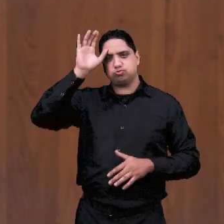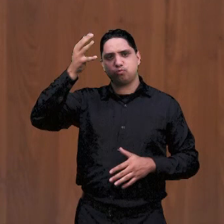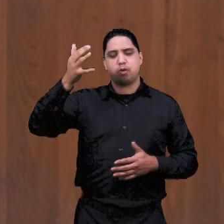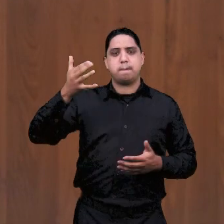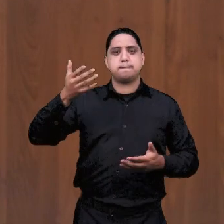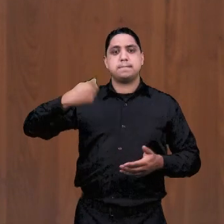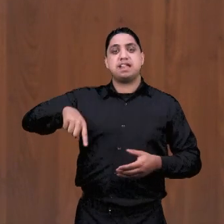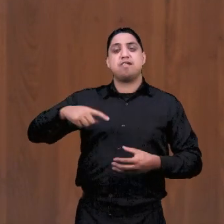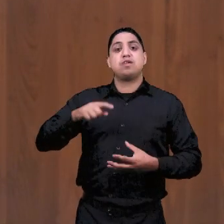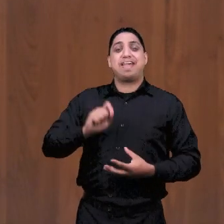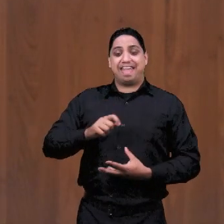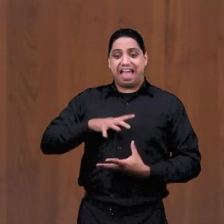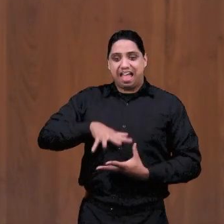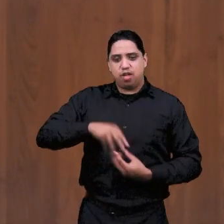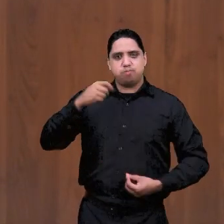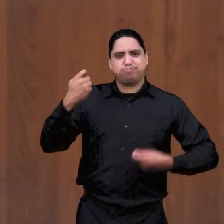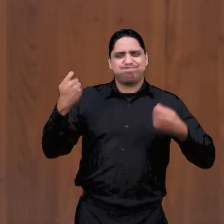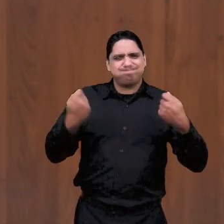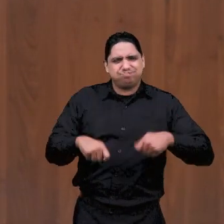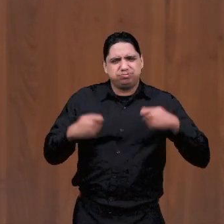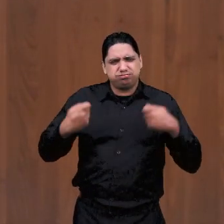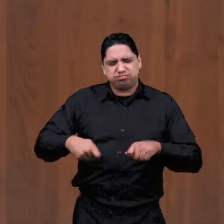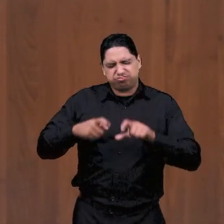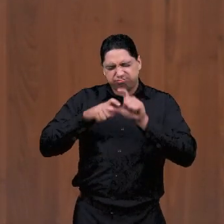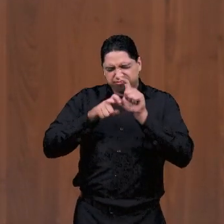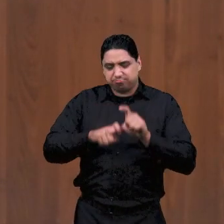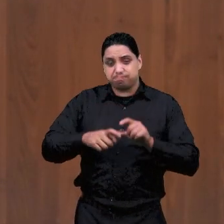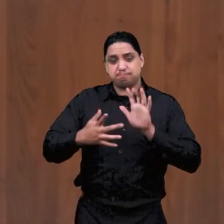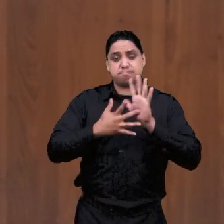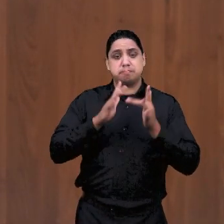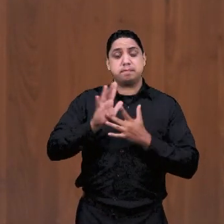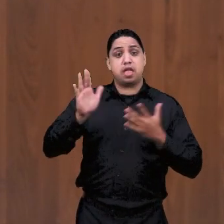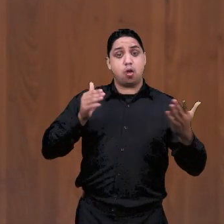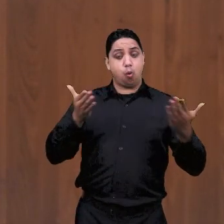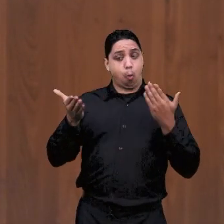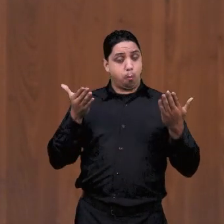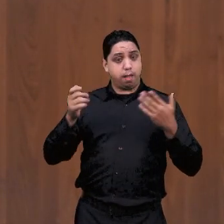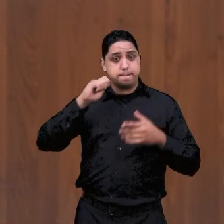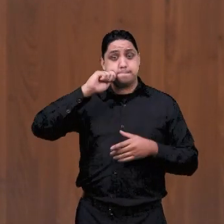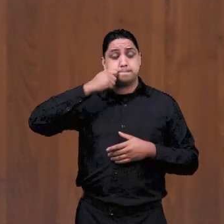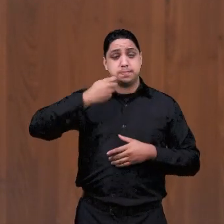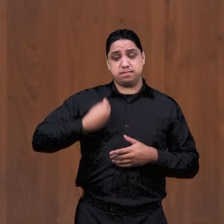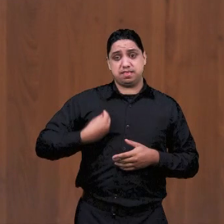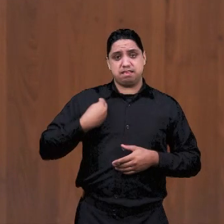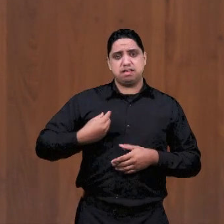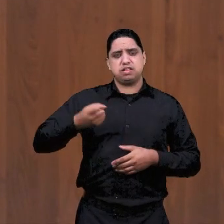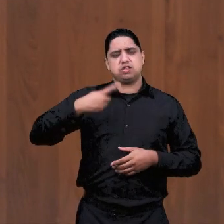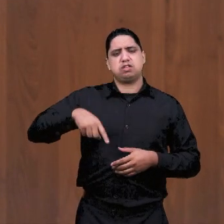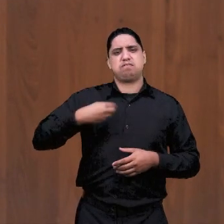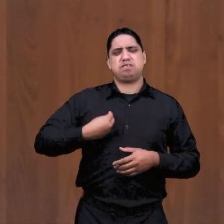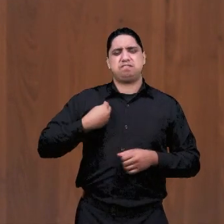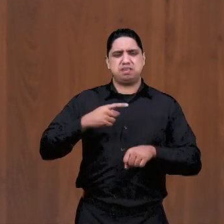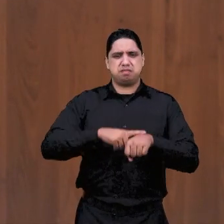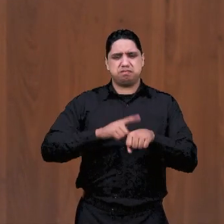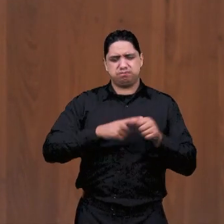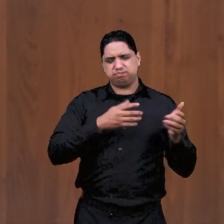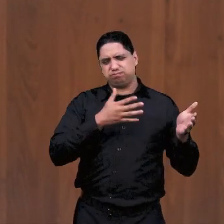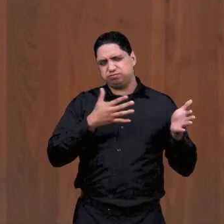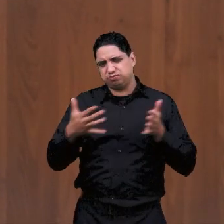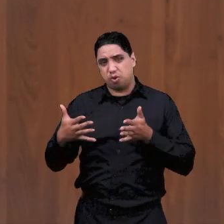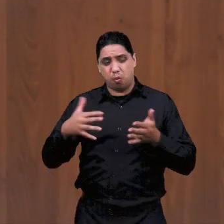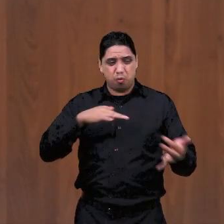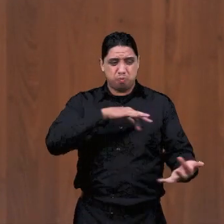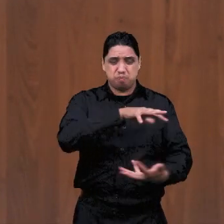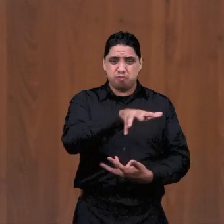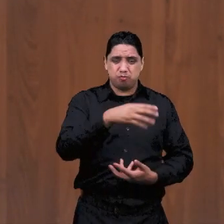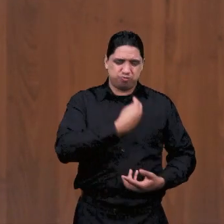la famine de l'âme de l'homme. Jésus est le pain de la vie. Nous vivons des journées, des jours de grande